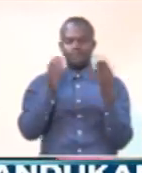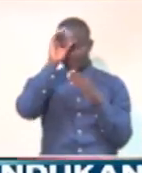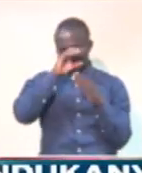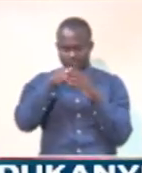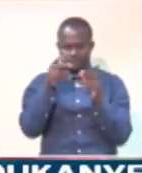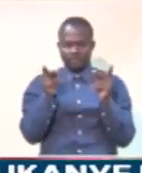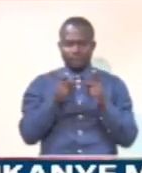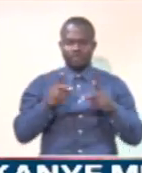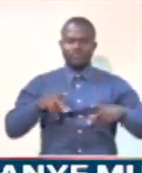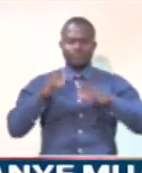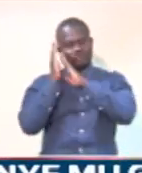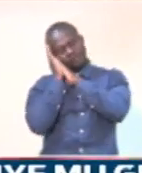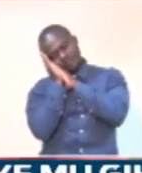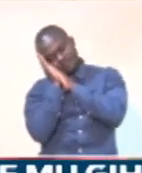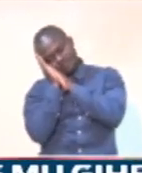tumushakira icumbi